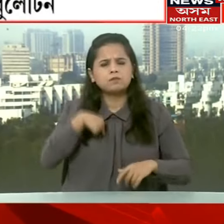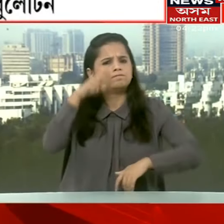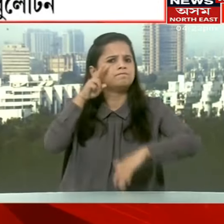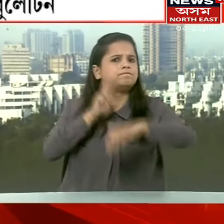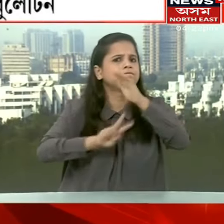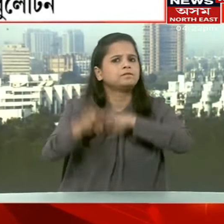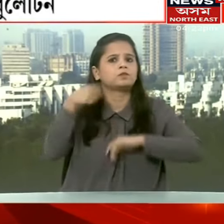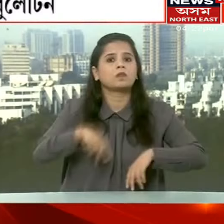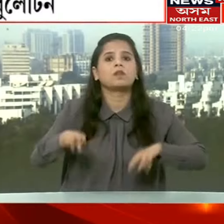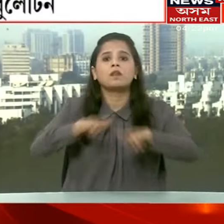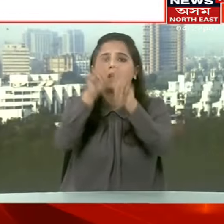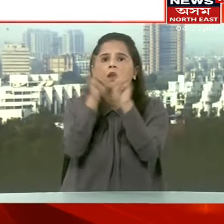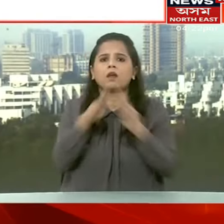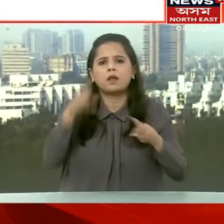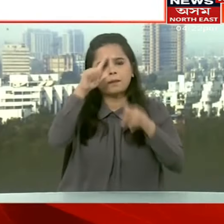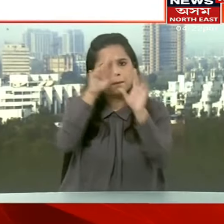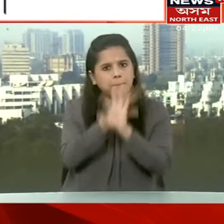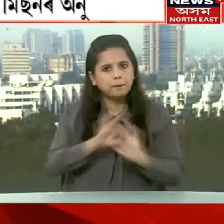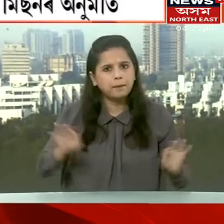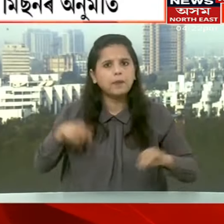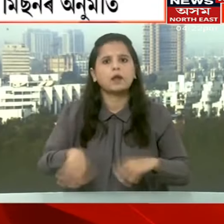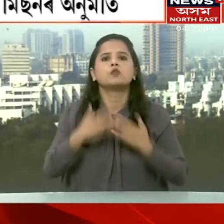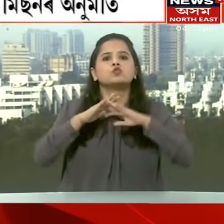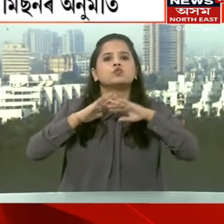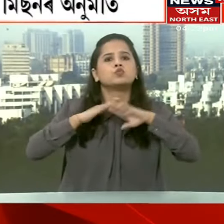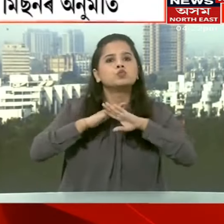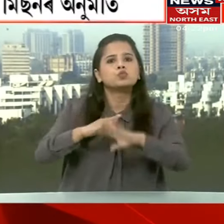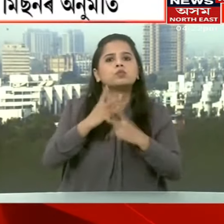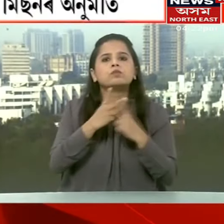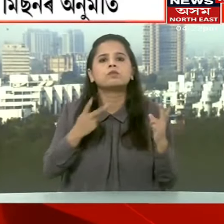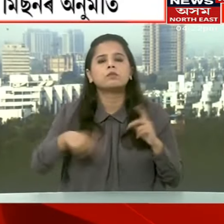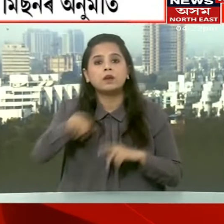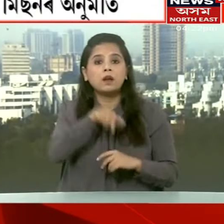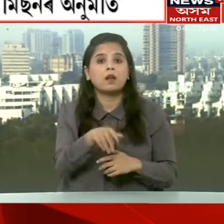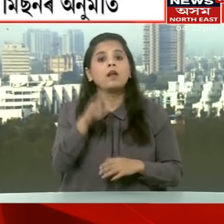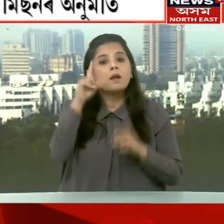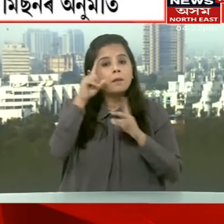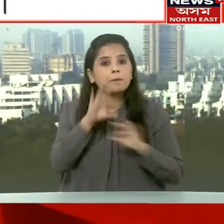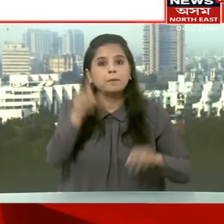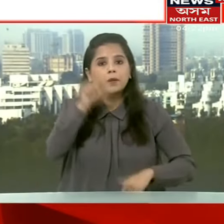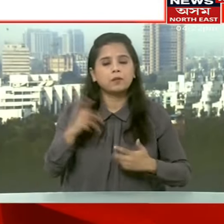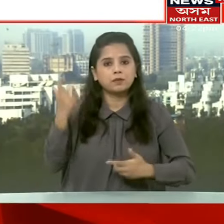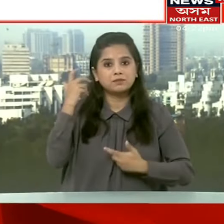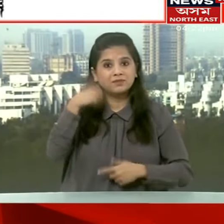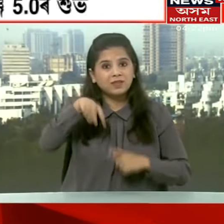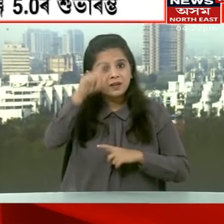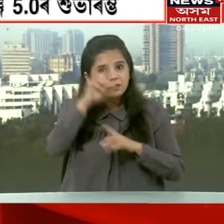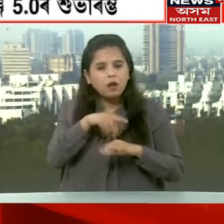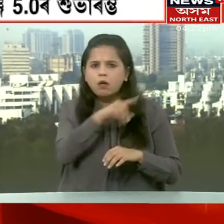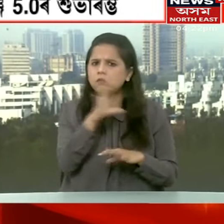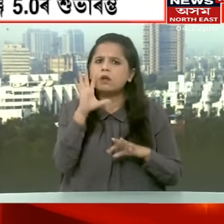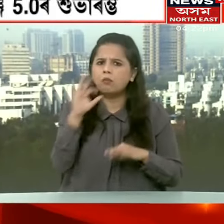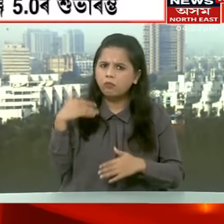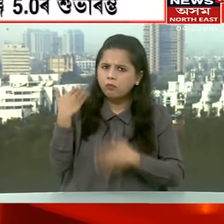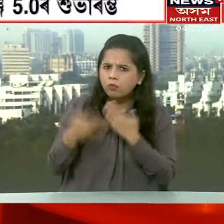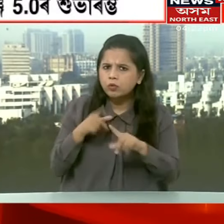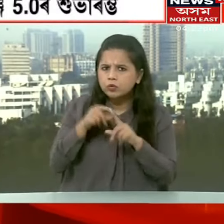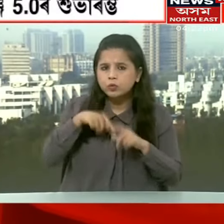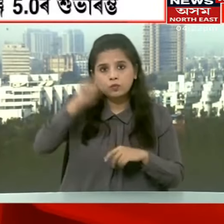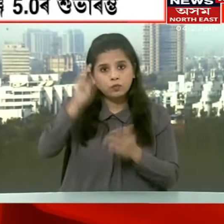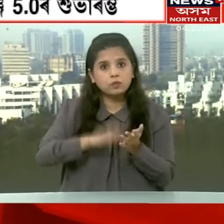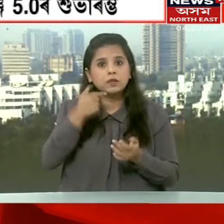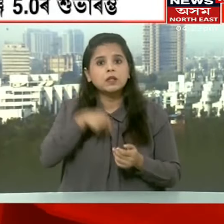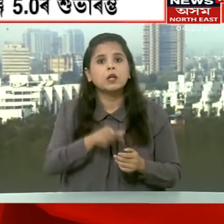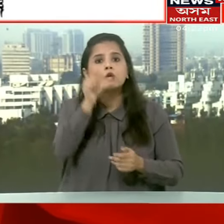में अंतर्राष्ट्रीय शांति और सुरक्षा सुनिश्चित करने में शांति सैनिकों की महत्वपूर्ण भूमिका रही है। विदेश मंत्री ने कहा, संयुक्त